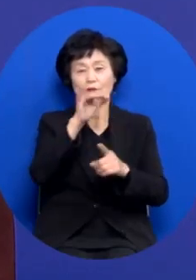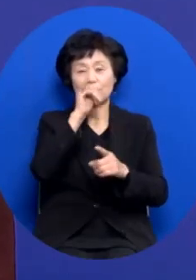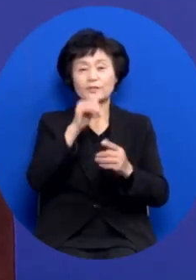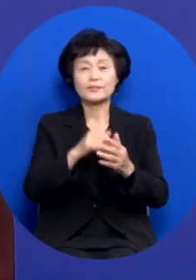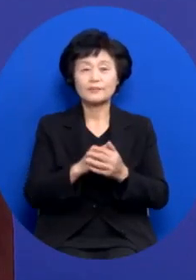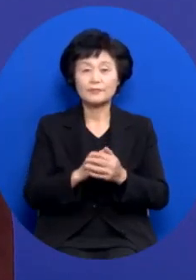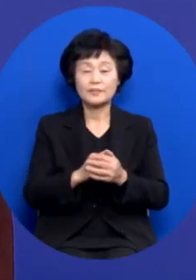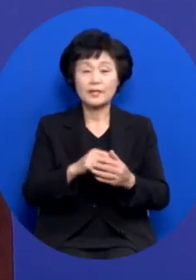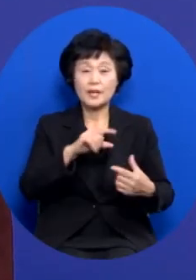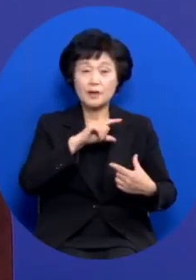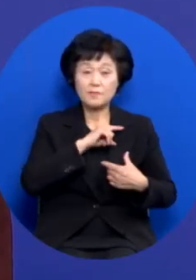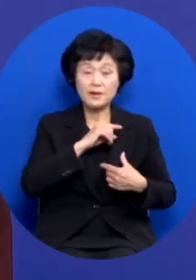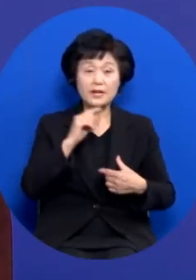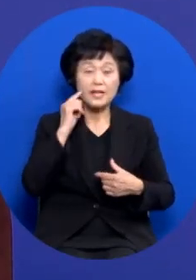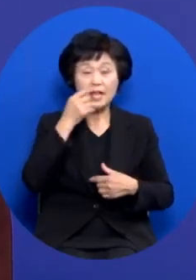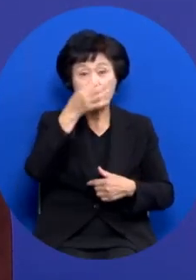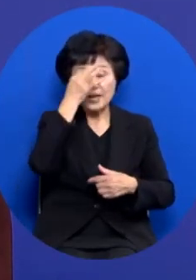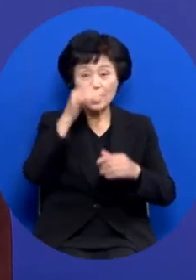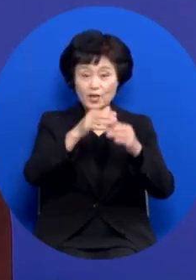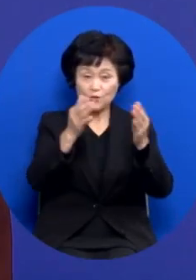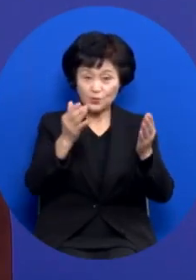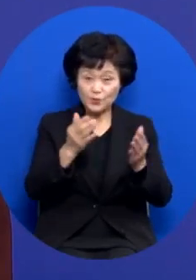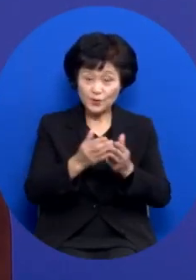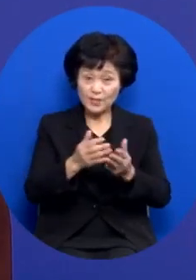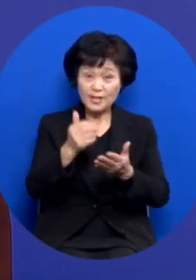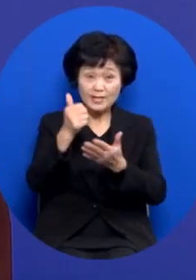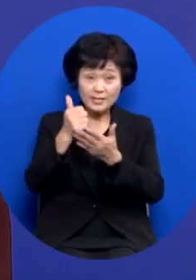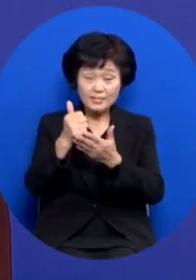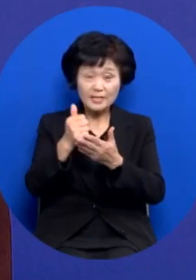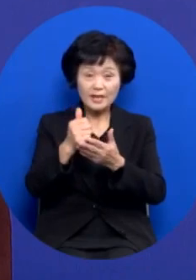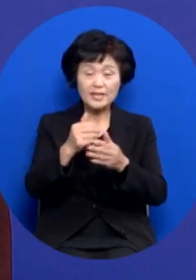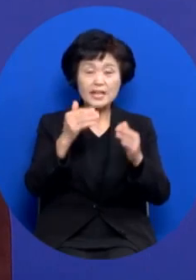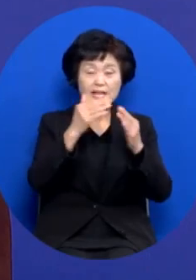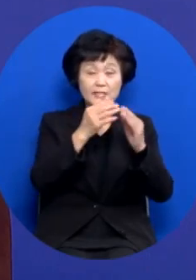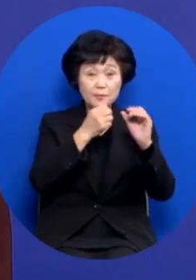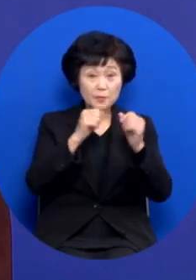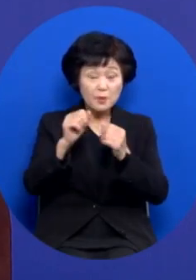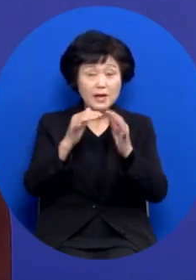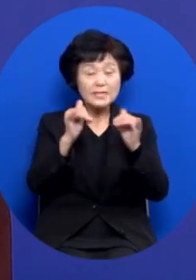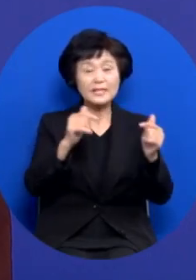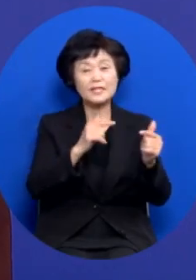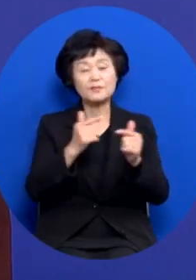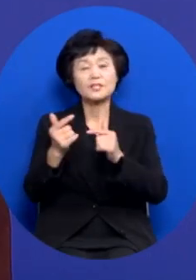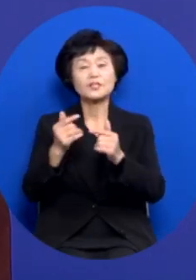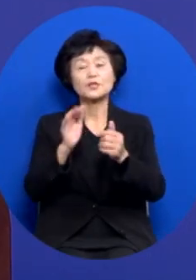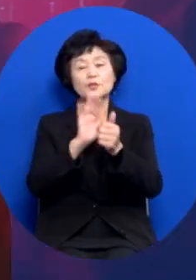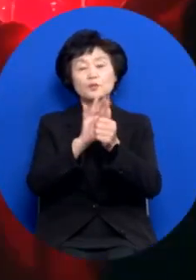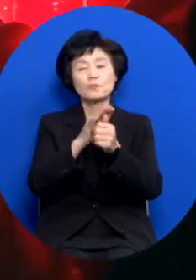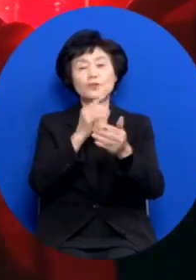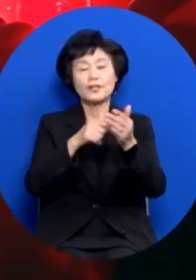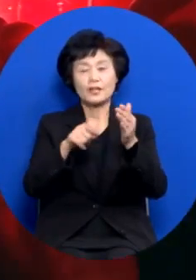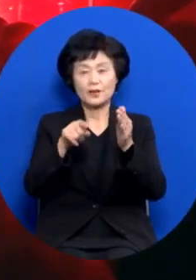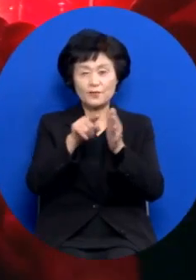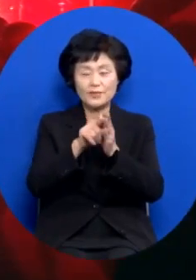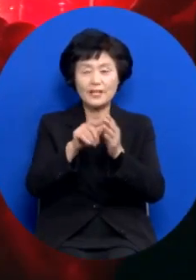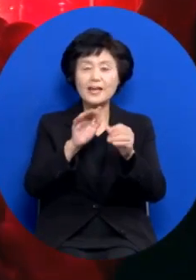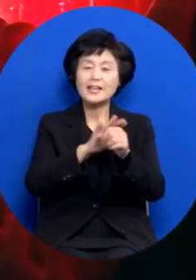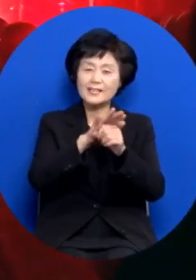SBS 명예예술단 김정택 단장이 가출 청소년들을 돕기 위해 사랑의 콘서트를 개최했습니다.